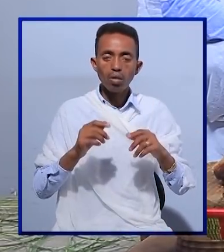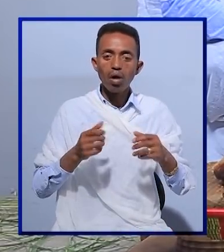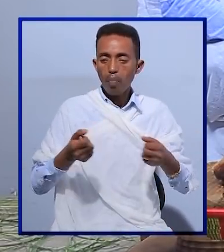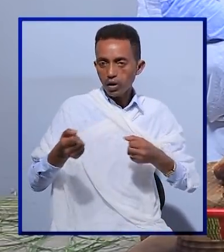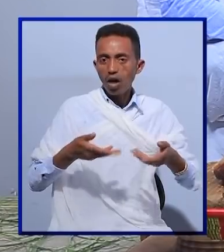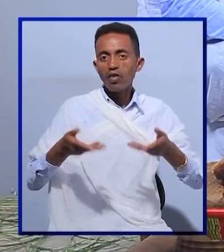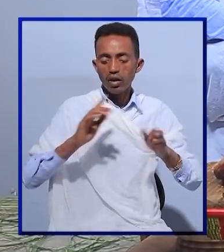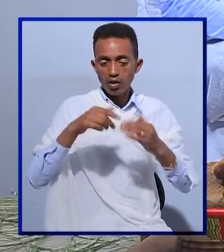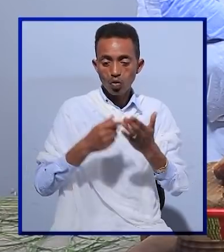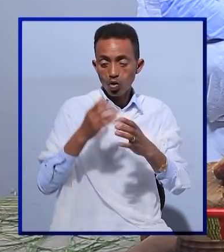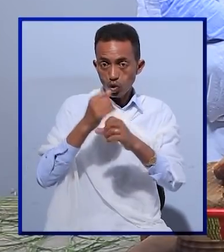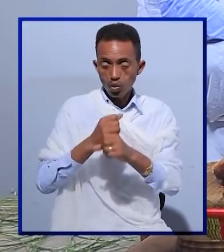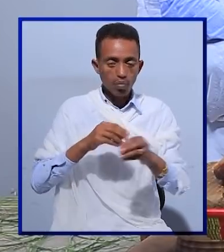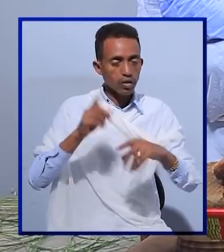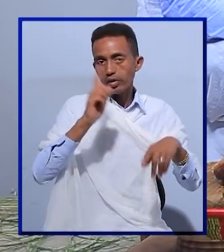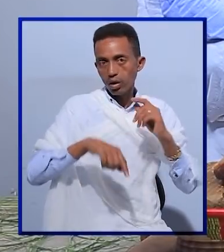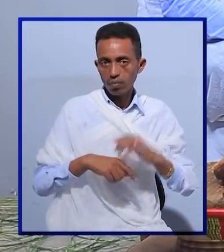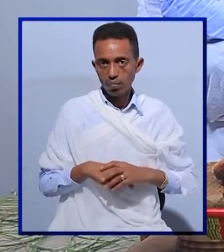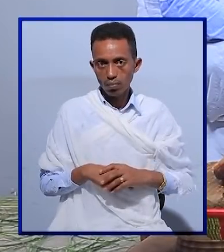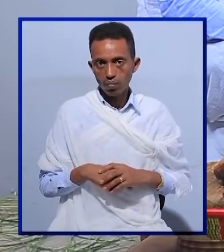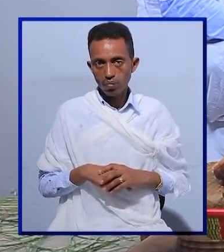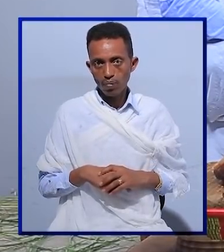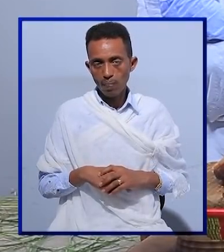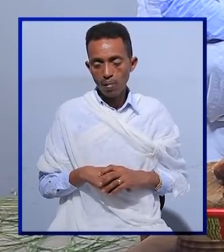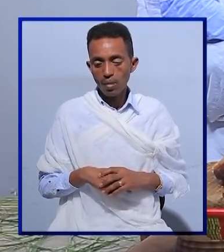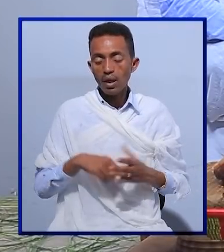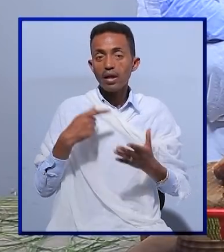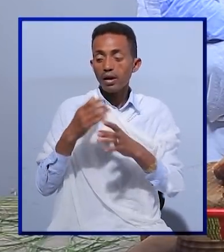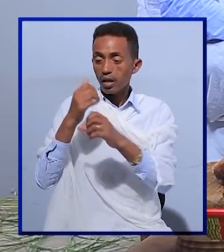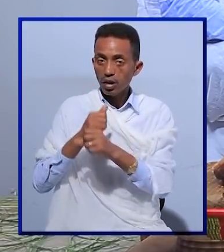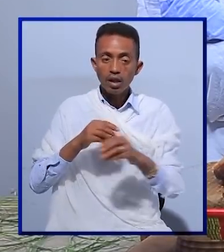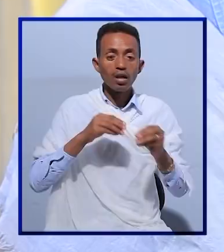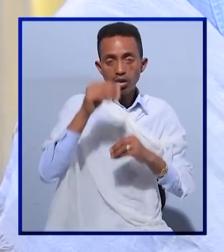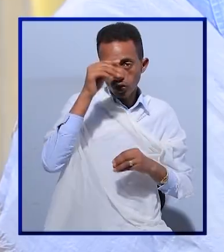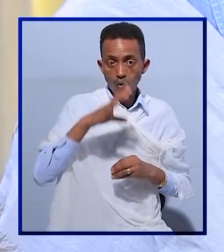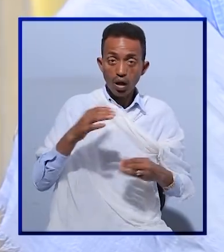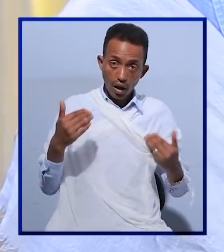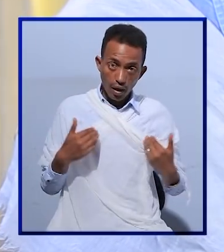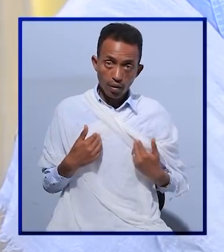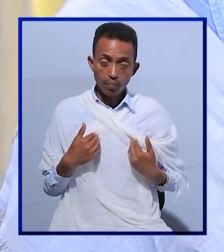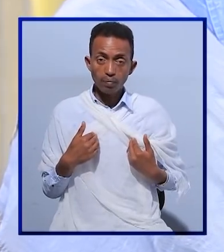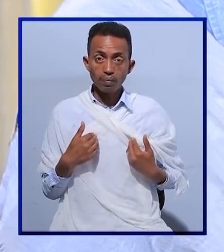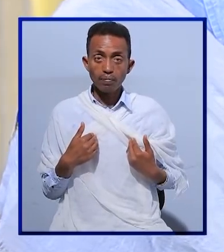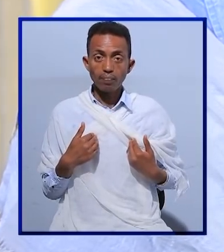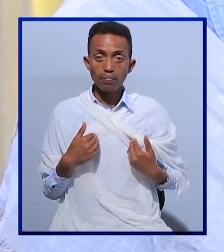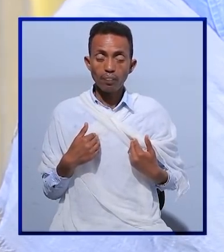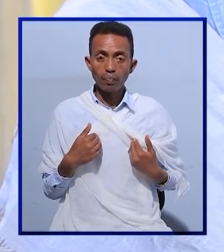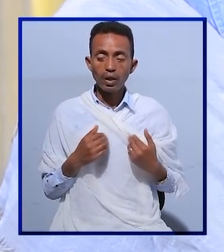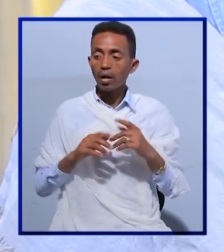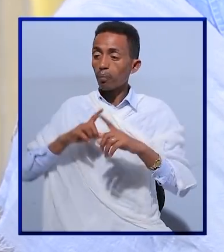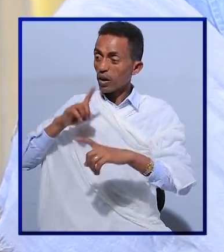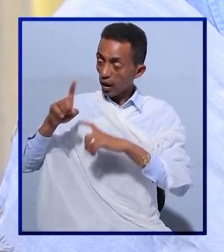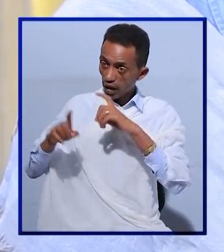ማረጋገጫ መታወቂያ የኗሪነት ማረጋገጫ ይኖራል። እሱን ሳይዝ አይንቀሳቀስም። እሱን ሳይዝ የተንቀሳቀሰ እንደሆነ